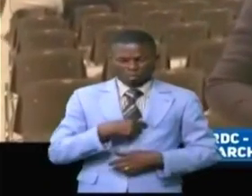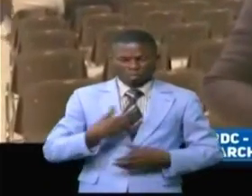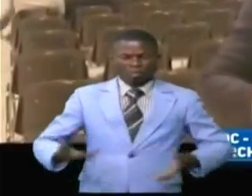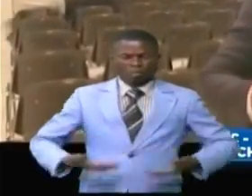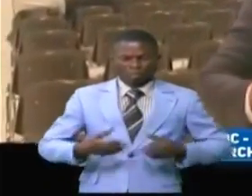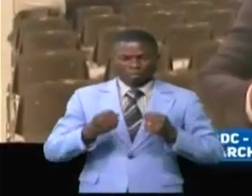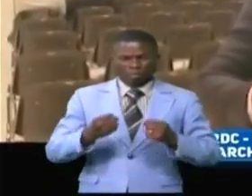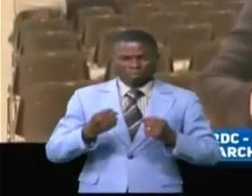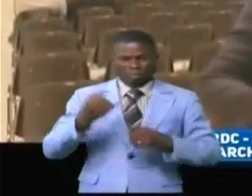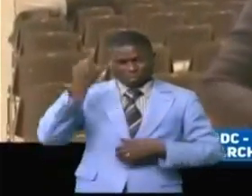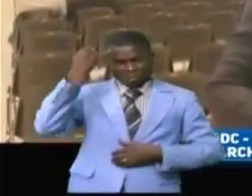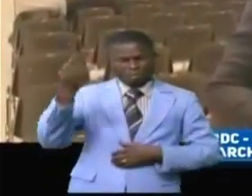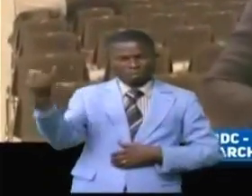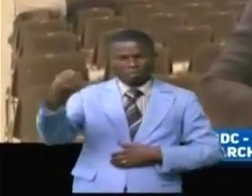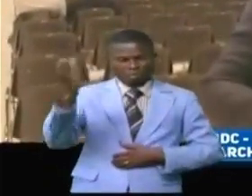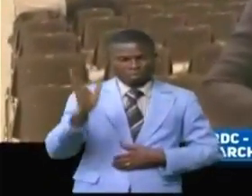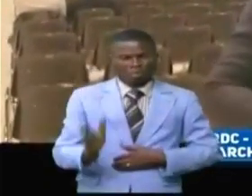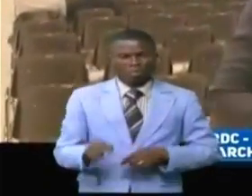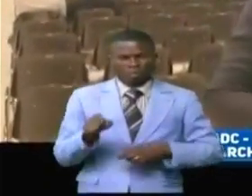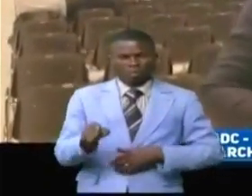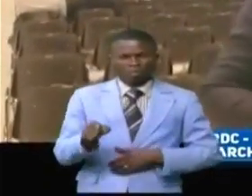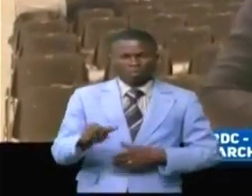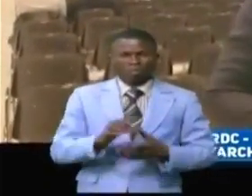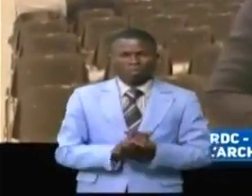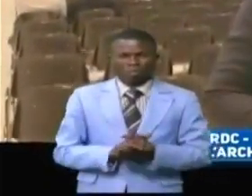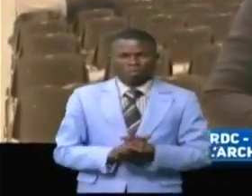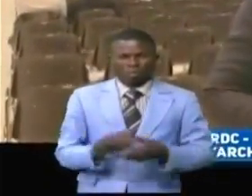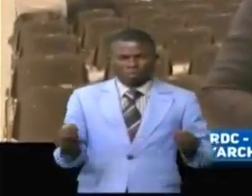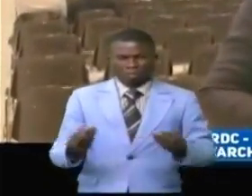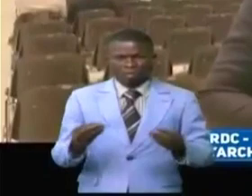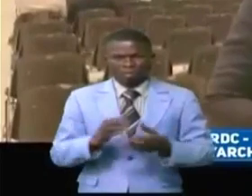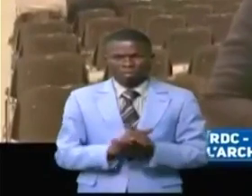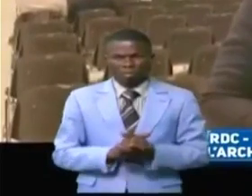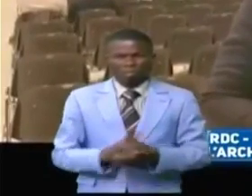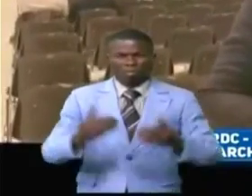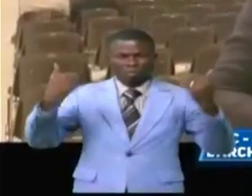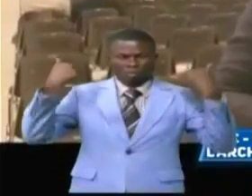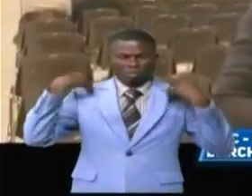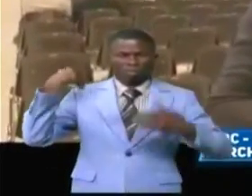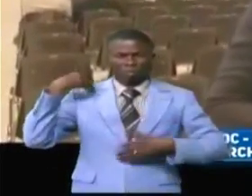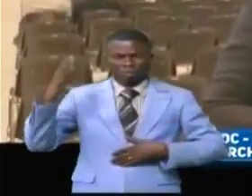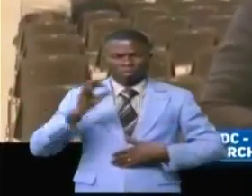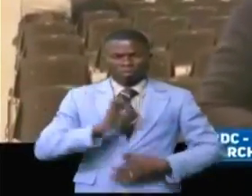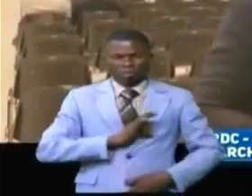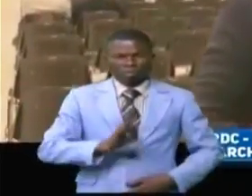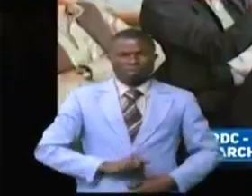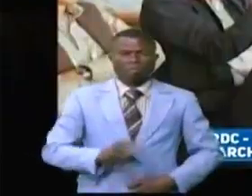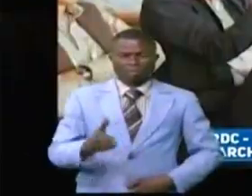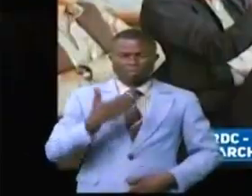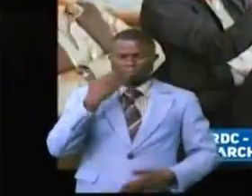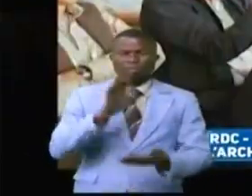notre pays, toujours sous le leadership du chef de l'État, Félix Antoine.